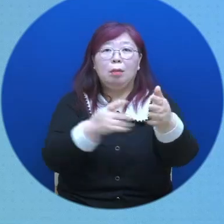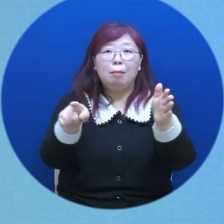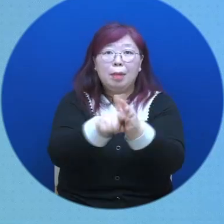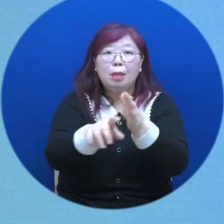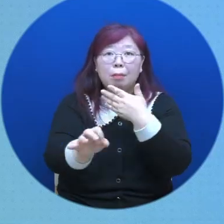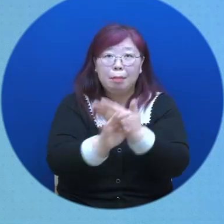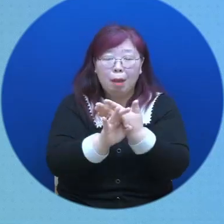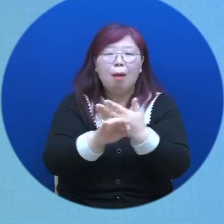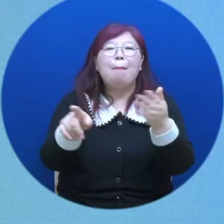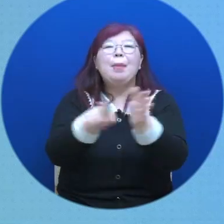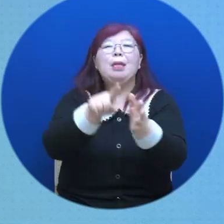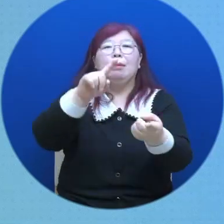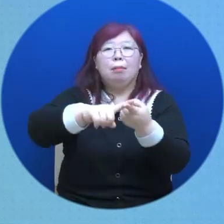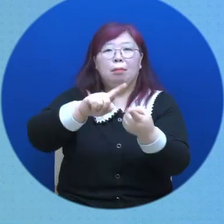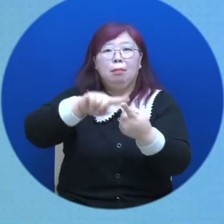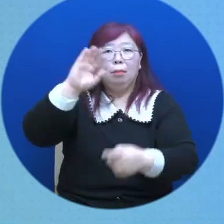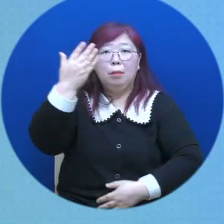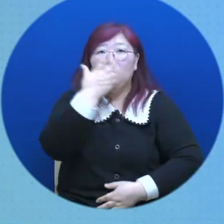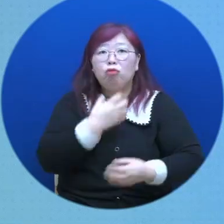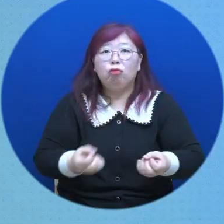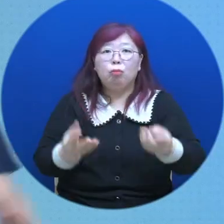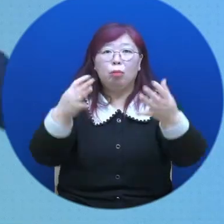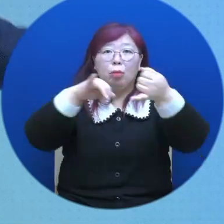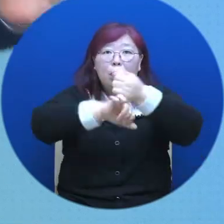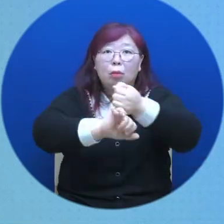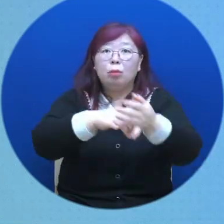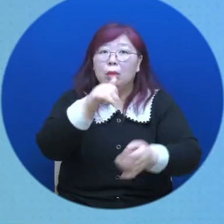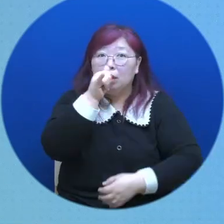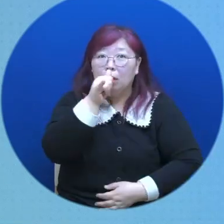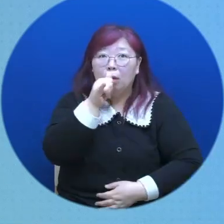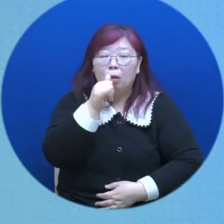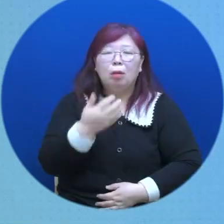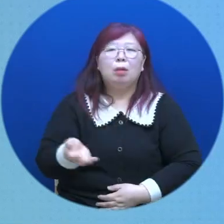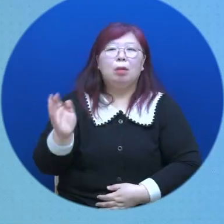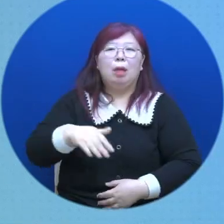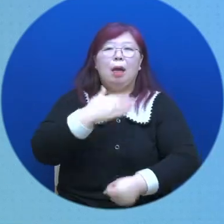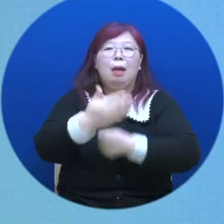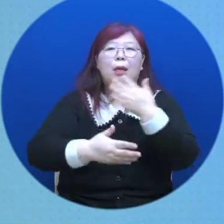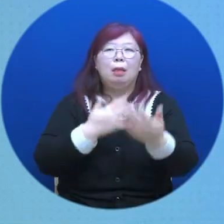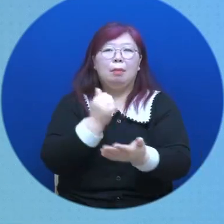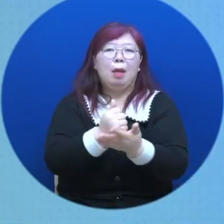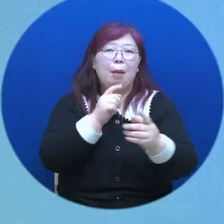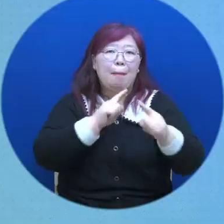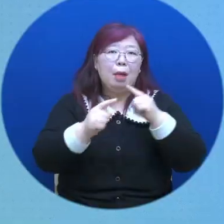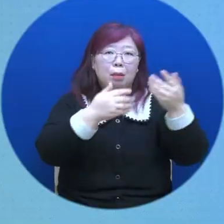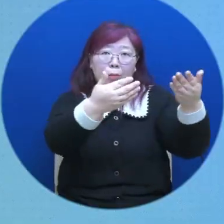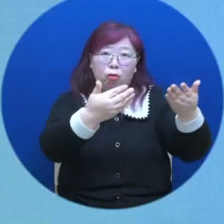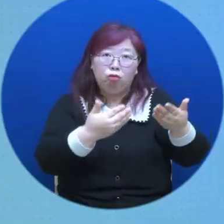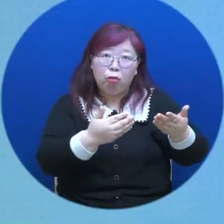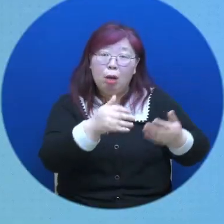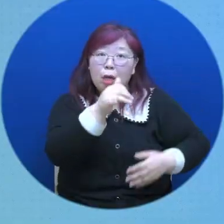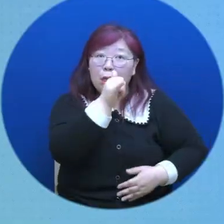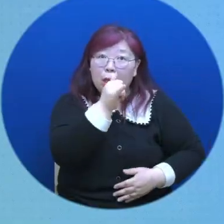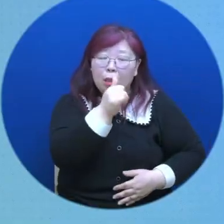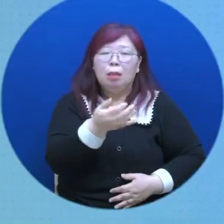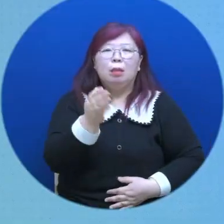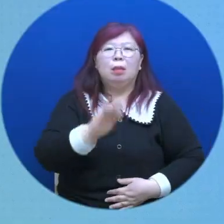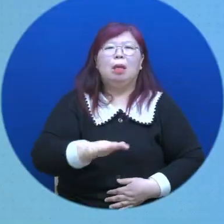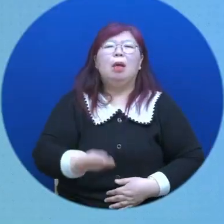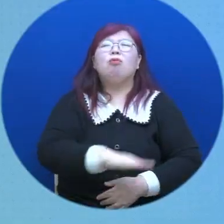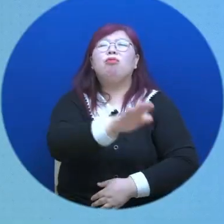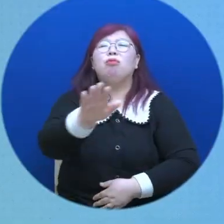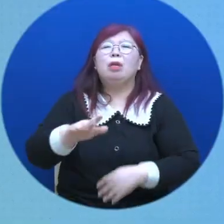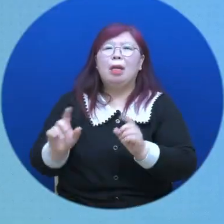되어진다는 축복을 약속을 하고 있습니다. 그런데 실제 이런 하나님의 말씀이 우리에게 주어져 있지만 저와 여러분이 살고